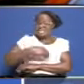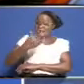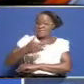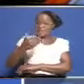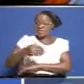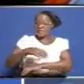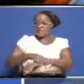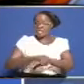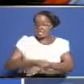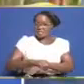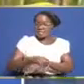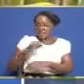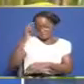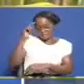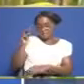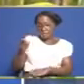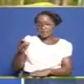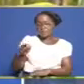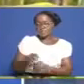ni tafakari yake.